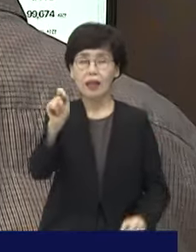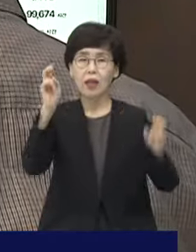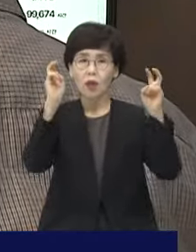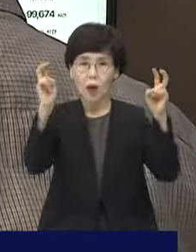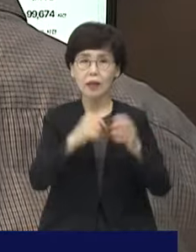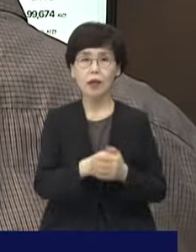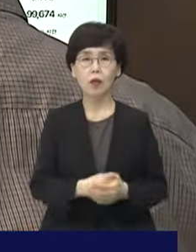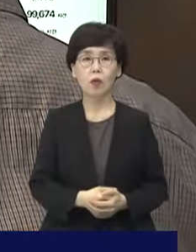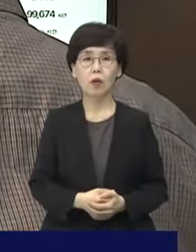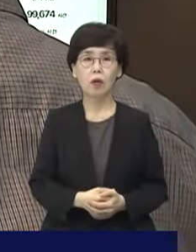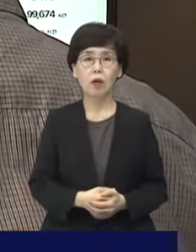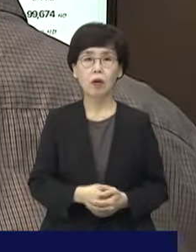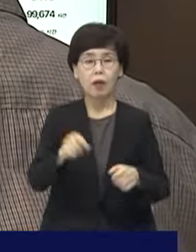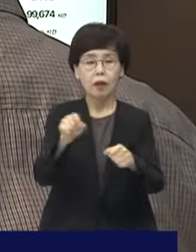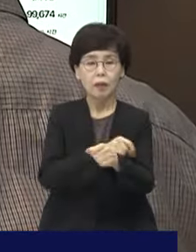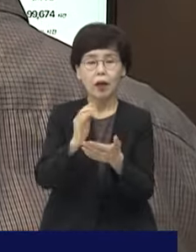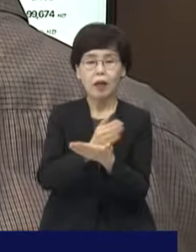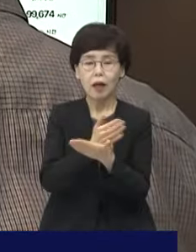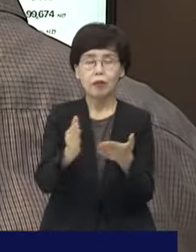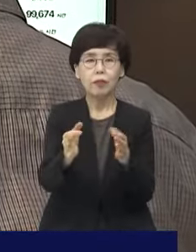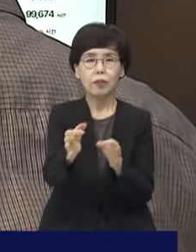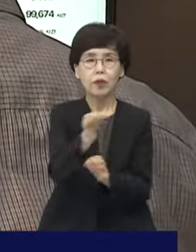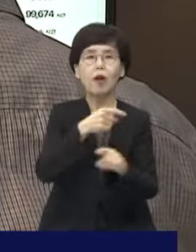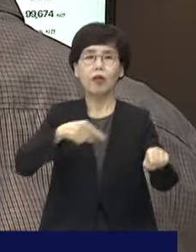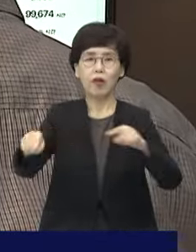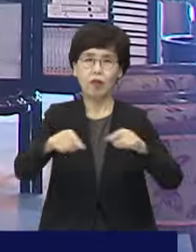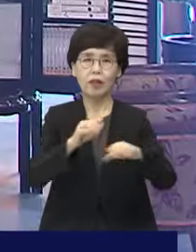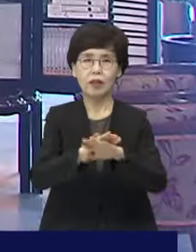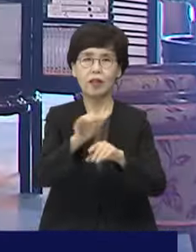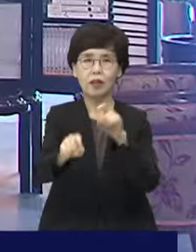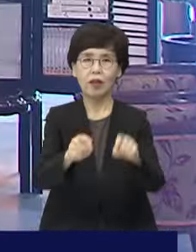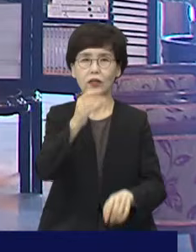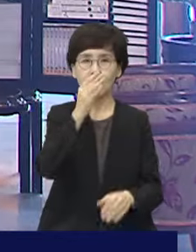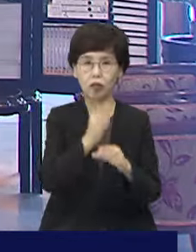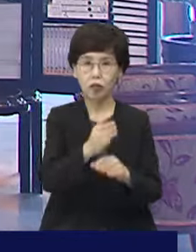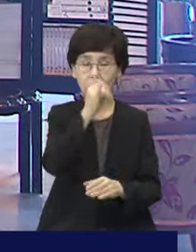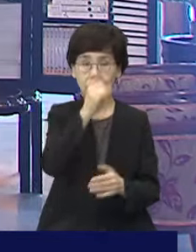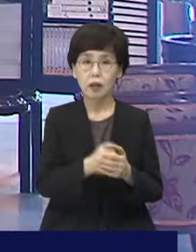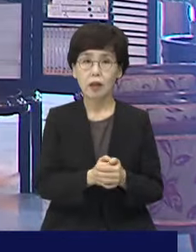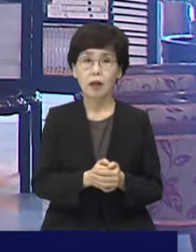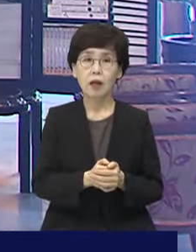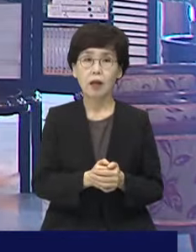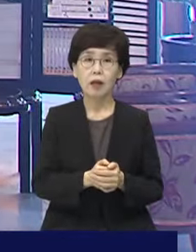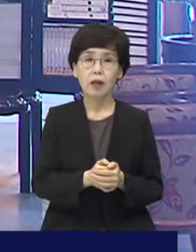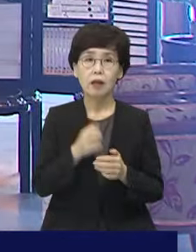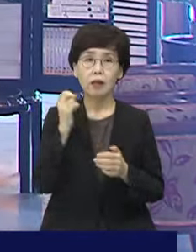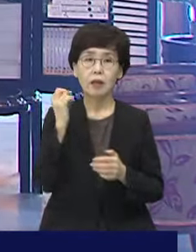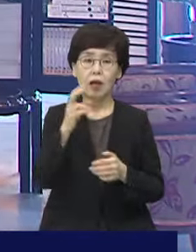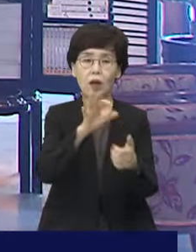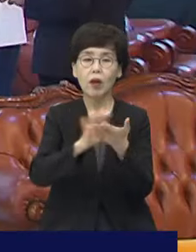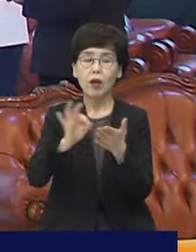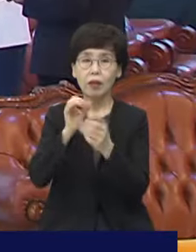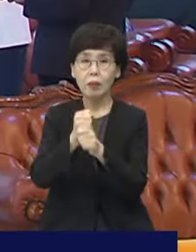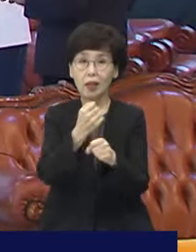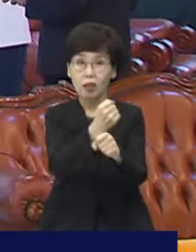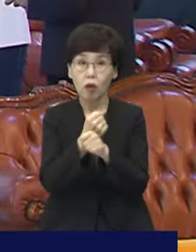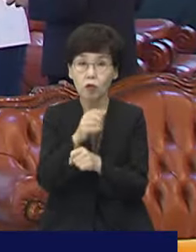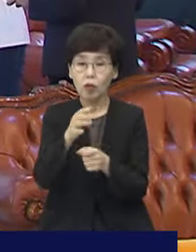공간도 남다른 나눔 경영을 실천하고 있습니다. 산업자재를 재활용해 만든 연구소